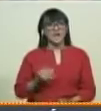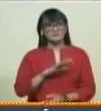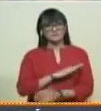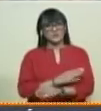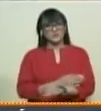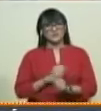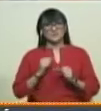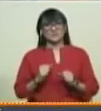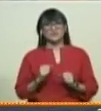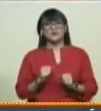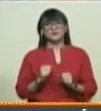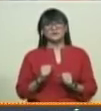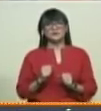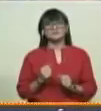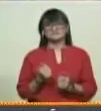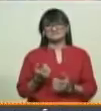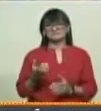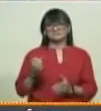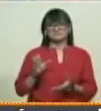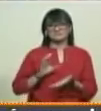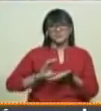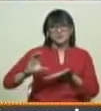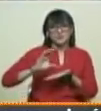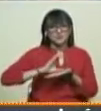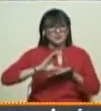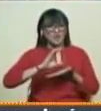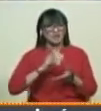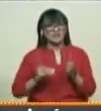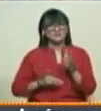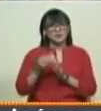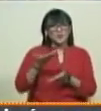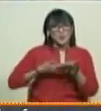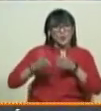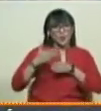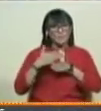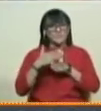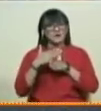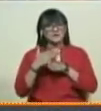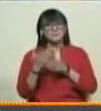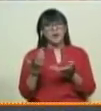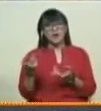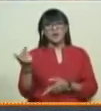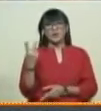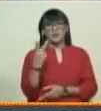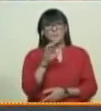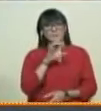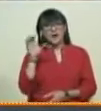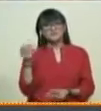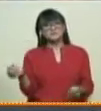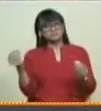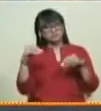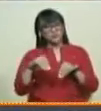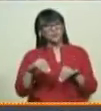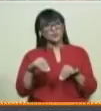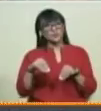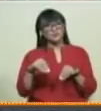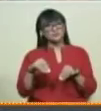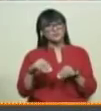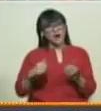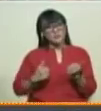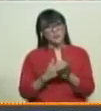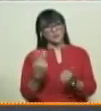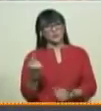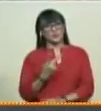potencialidades para invertir, compartir desarrollos que sean de beneficio mutuo para ambos países y para ambas